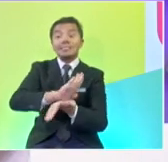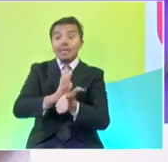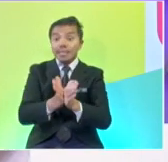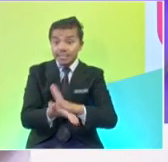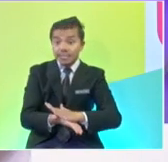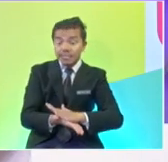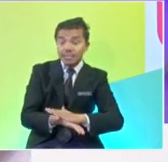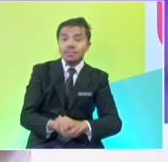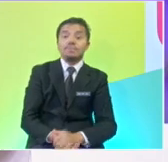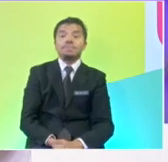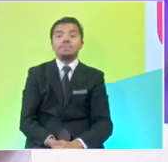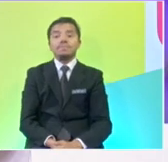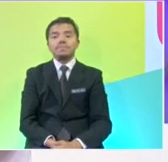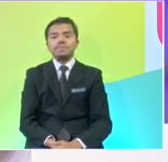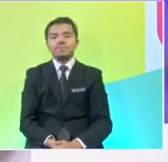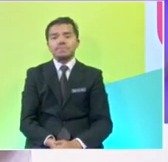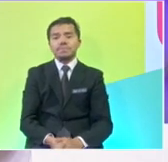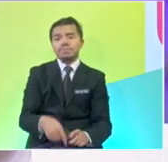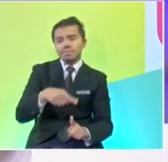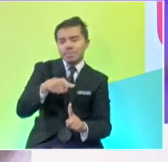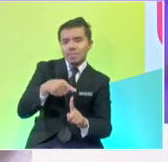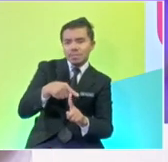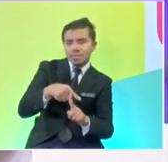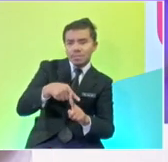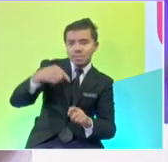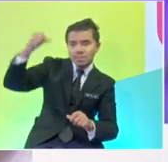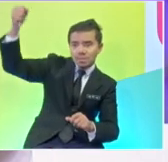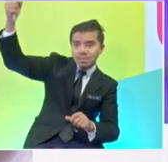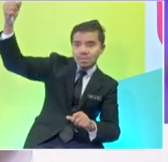Jadi apabila sinaran matahari